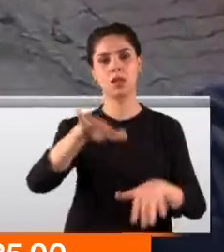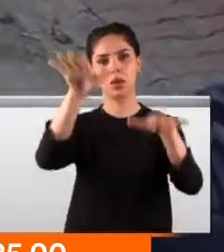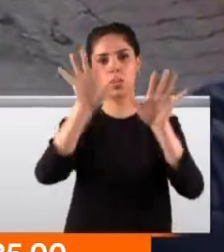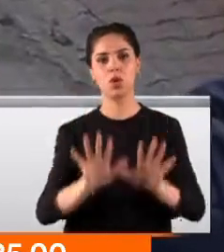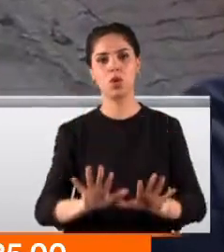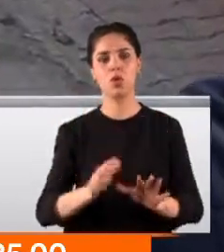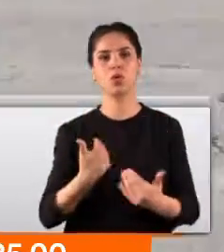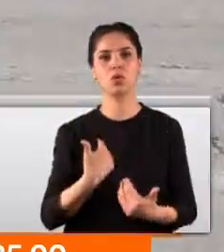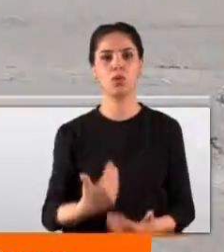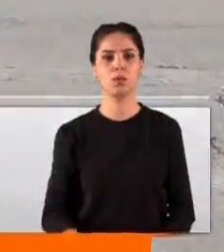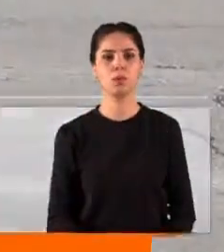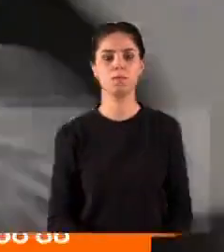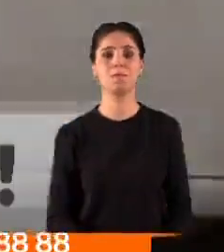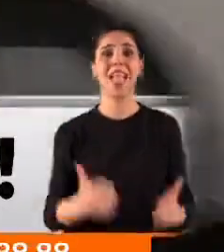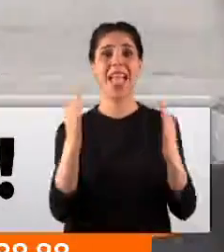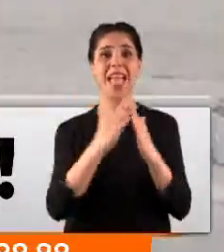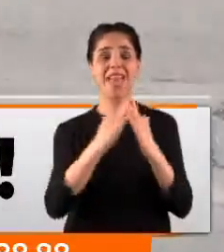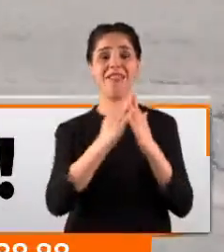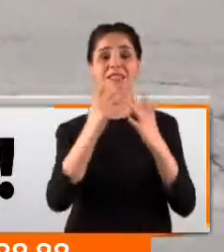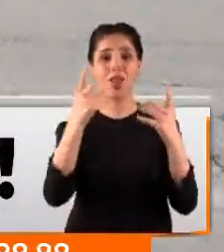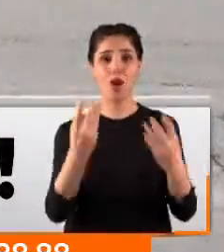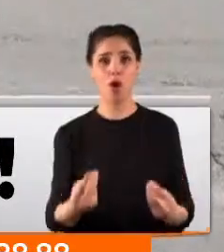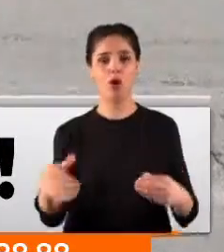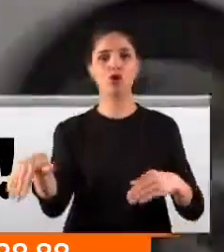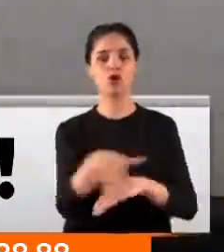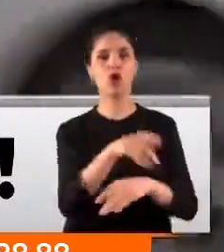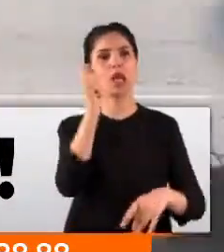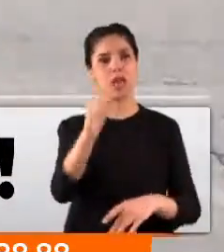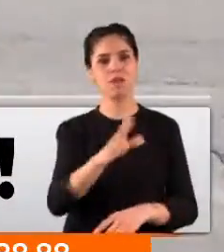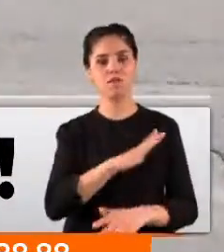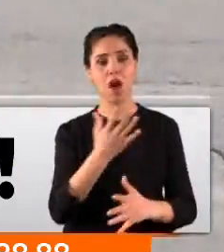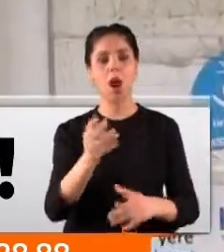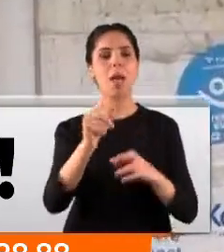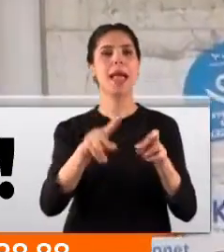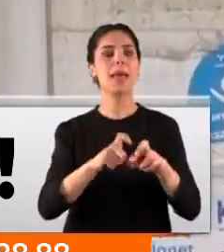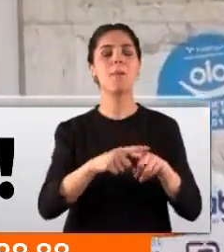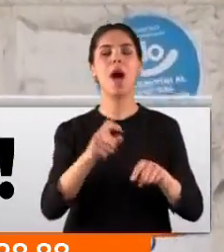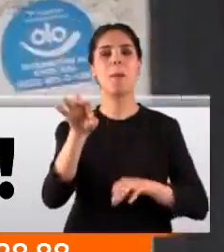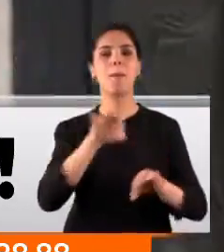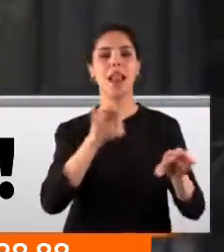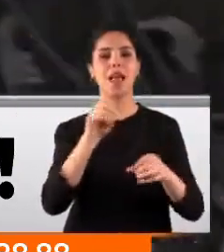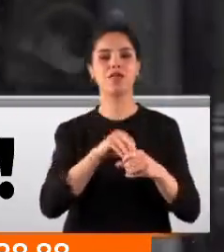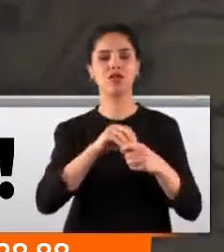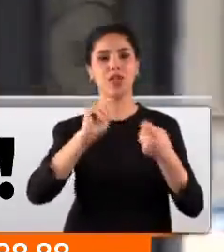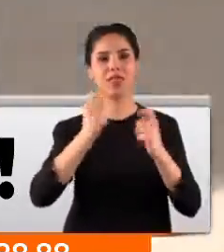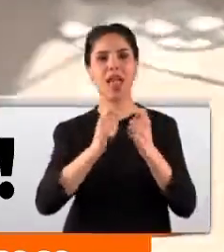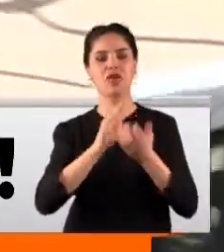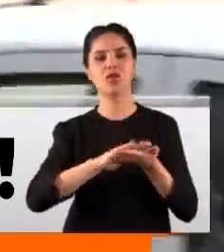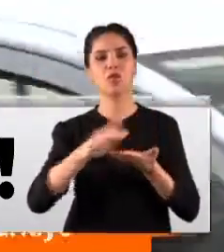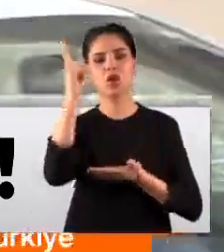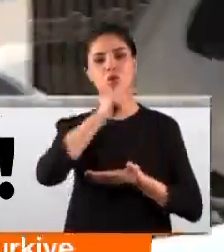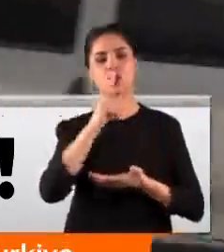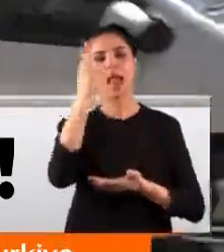bizi kimse görmüyor? Evlerinin bulunduğu sokak gerçekte var ama imar planında yapılan son değişiklikle resmi olarak